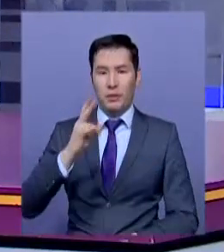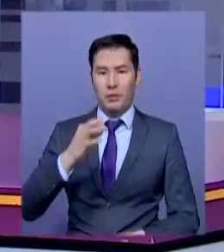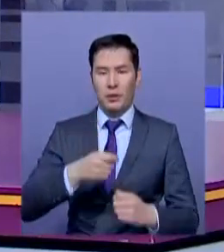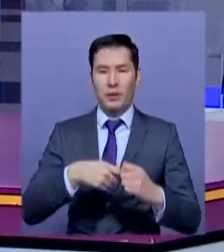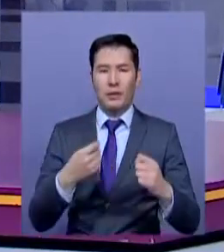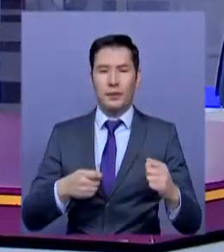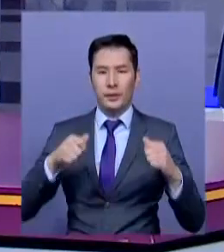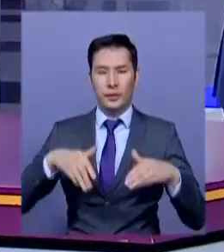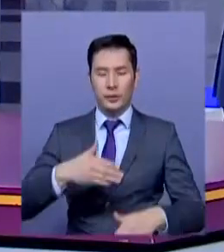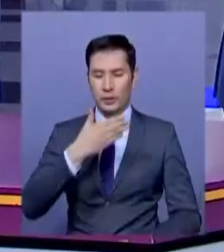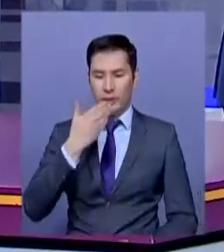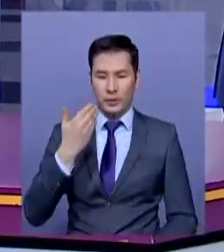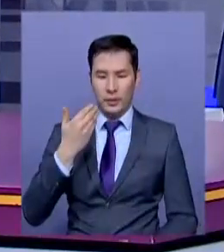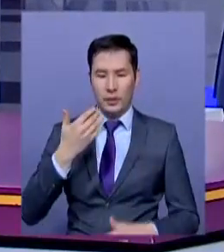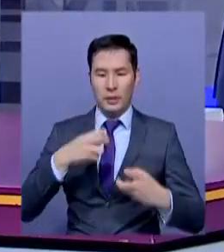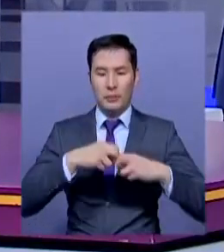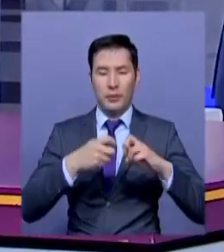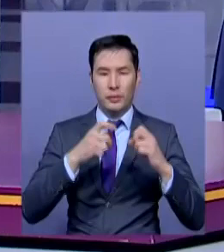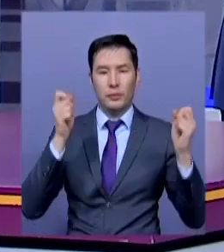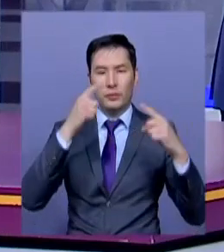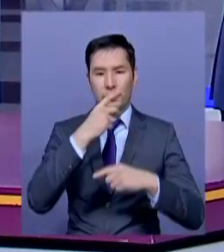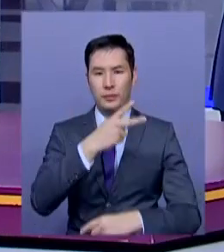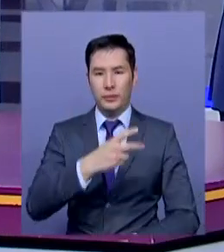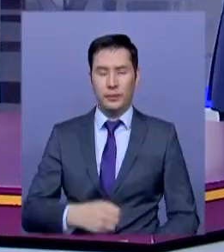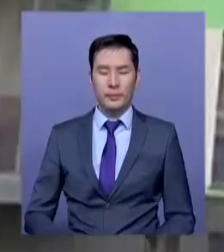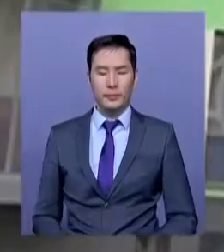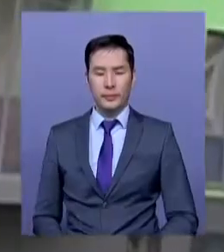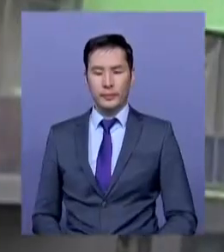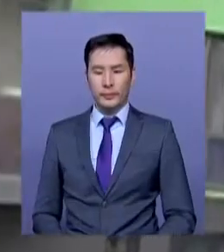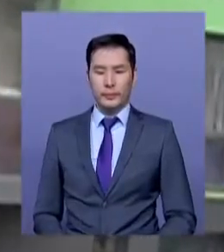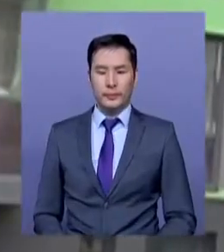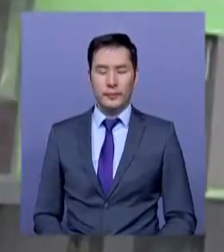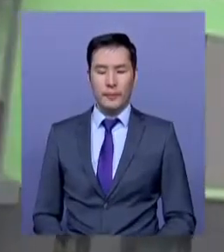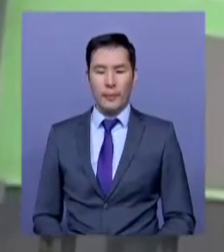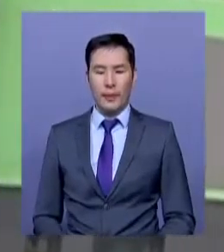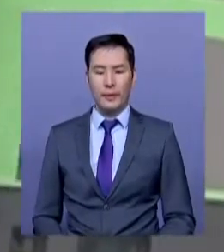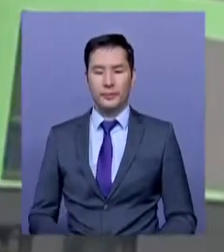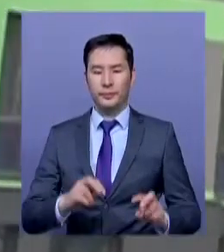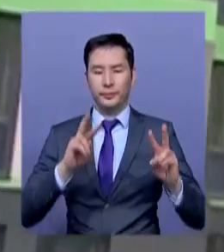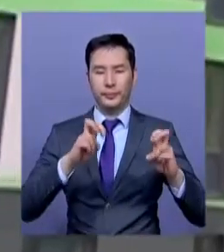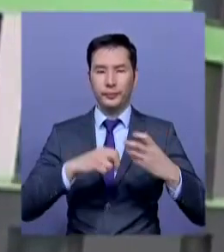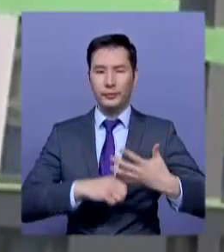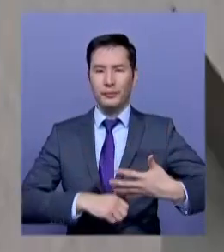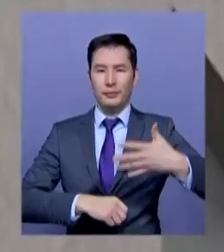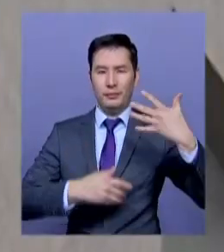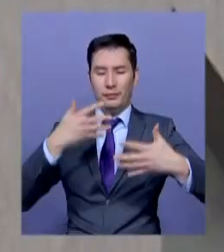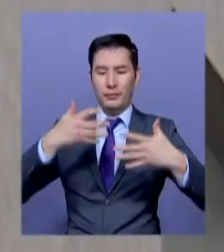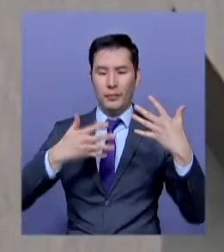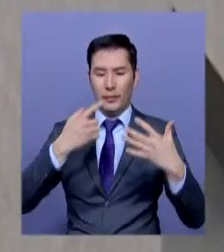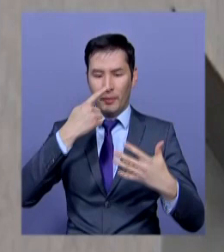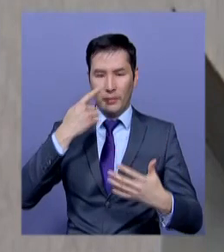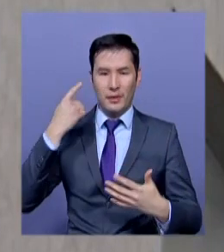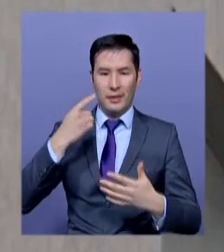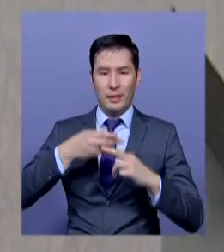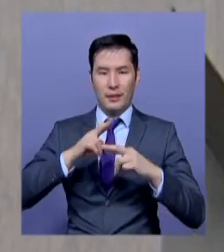әлі шешілер емес. Мәселені тілші анықтап көрді. Театральный көпқабатты тұрғын үй кешенінің тұрғындары биылғы жылдың